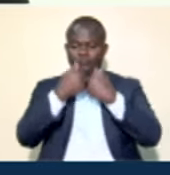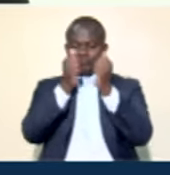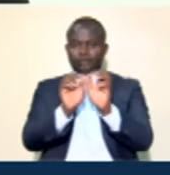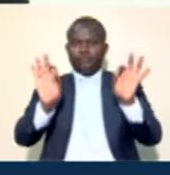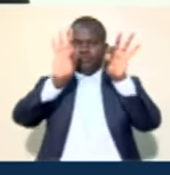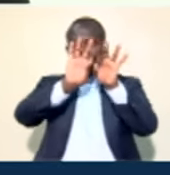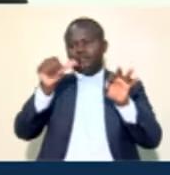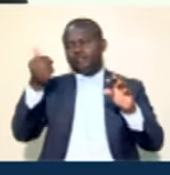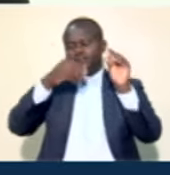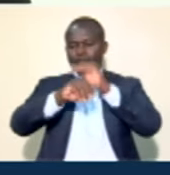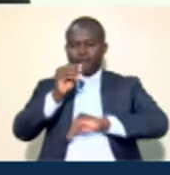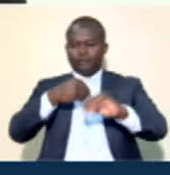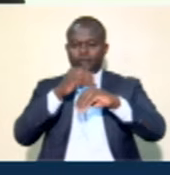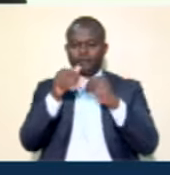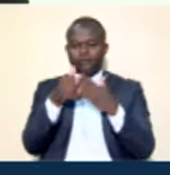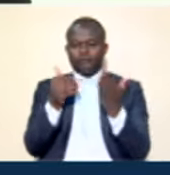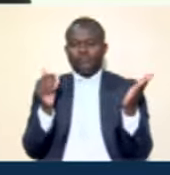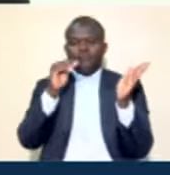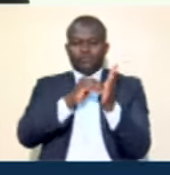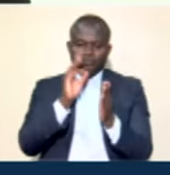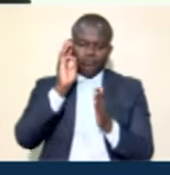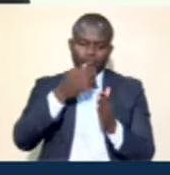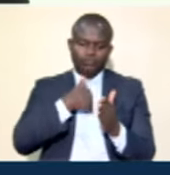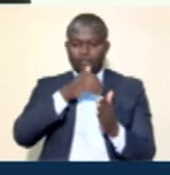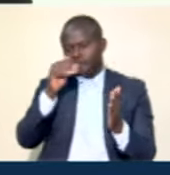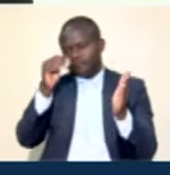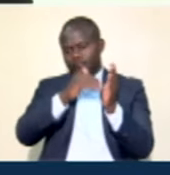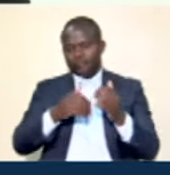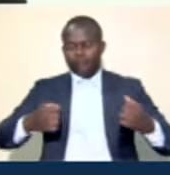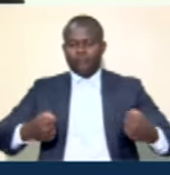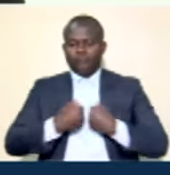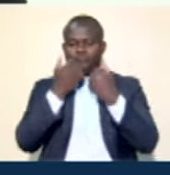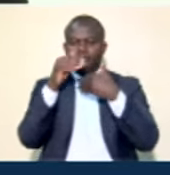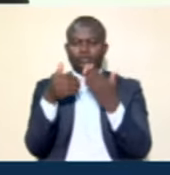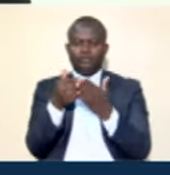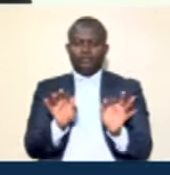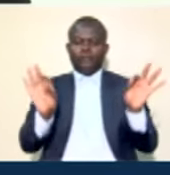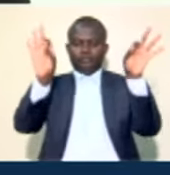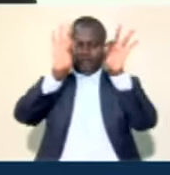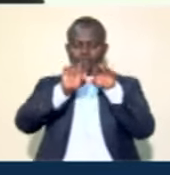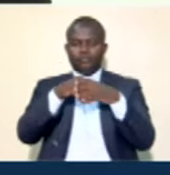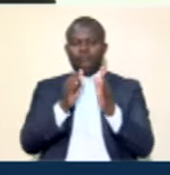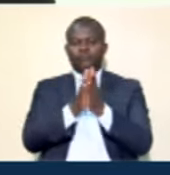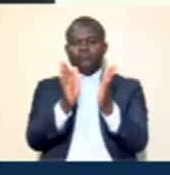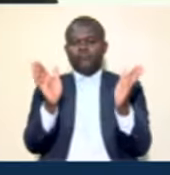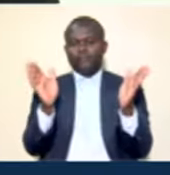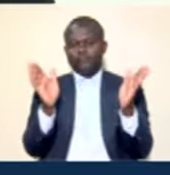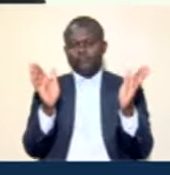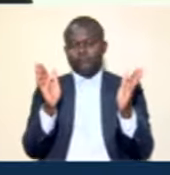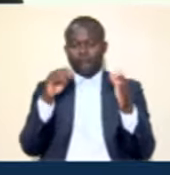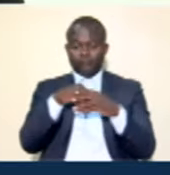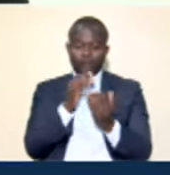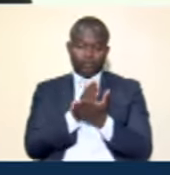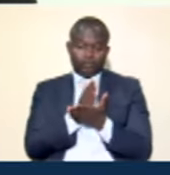biciro by'ibindi bicuruzwa, bikazanagira nanone ingaruka ku biciro muri rusange. Mu